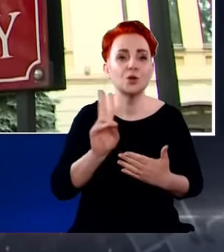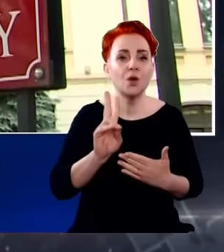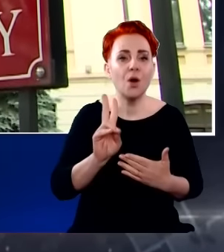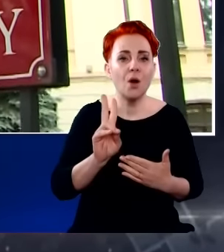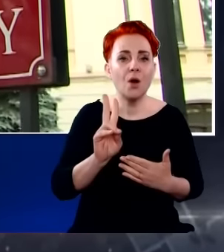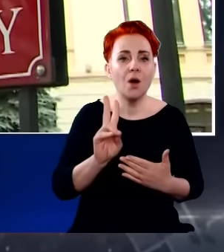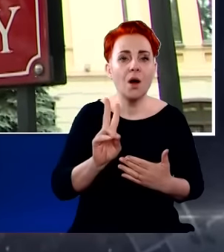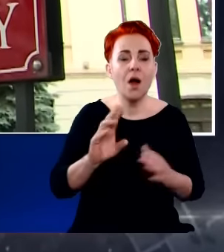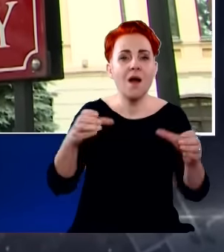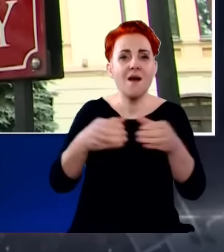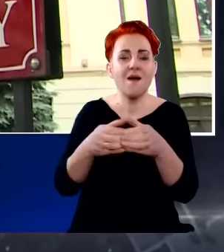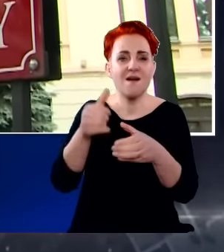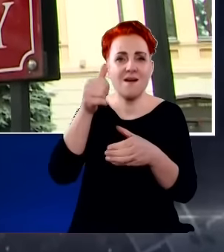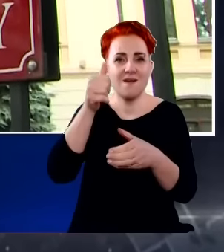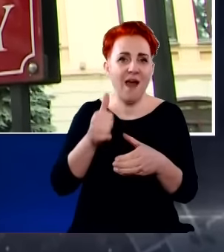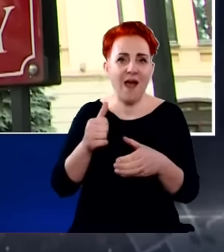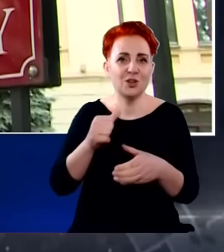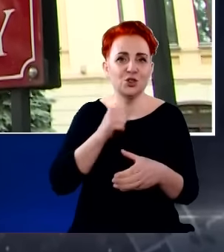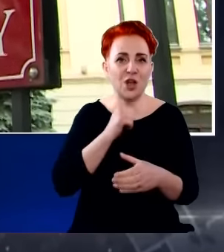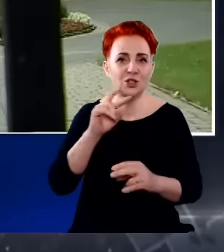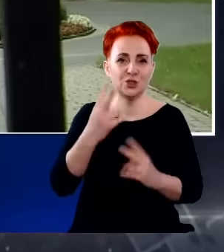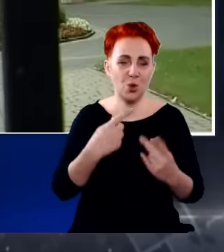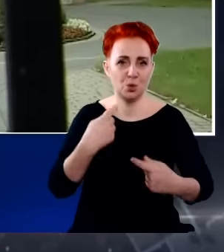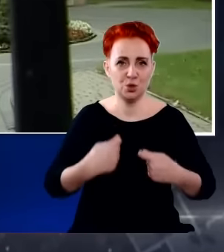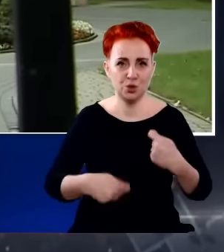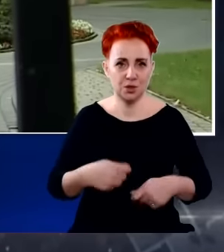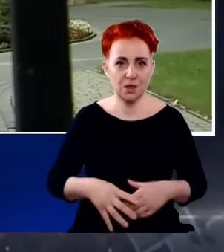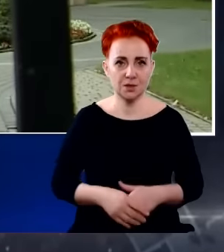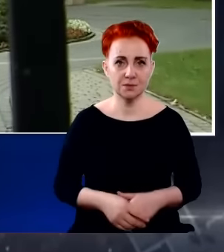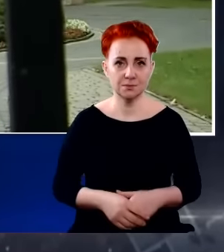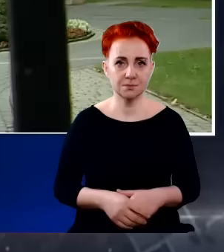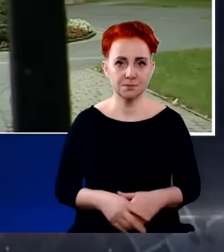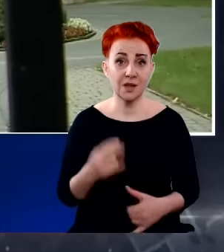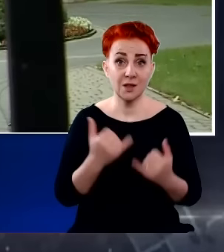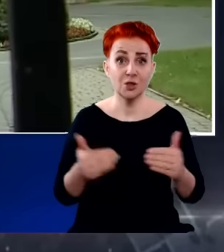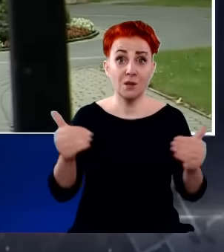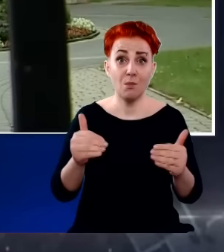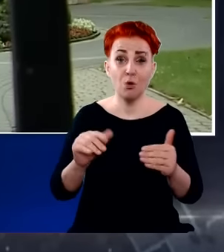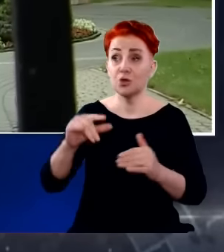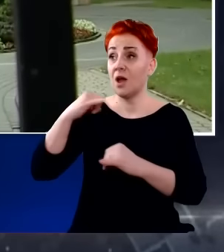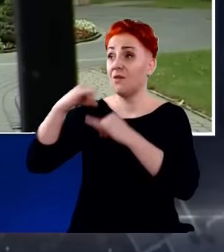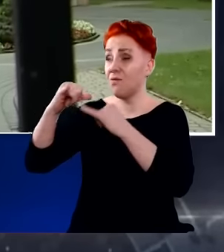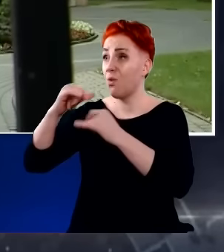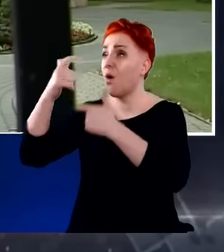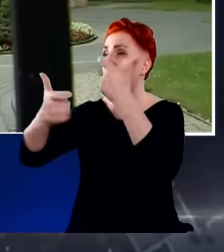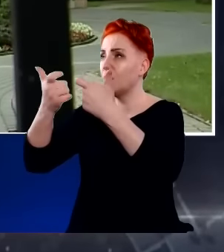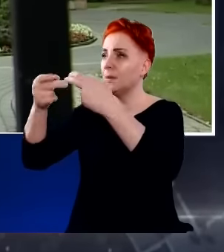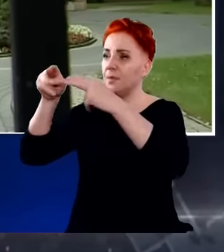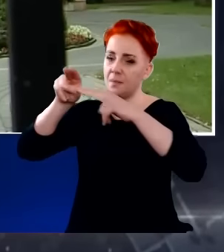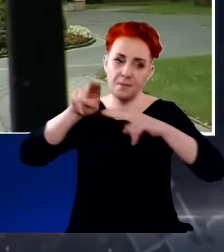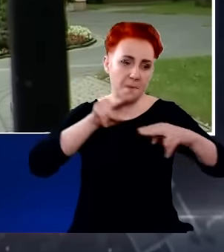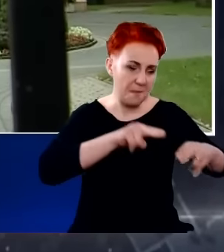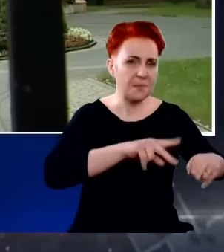ze Szczecina. Tak, no, ale dokładnie to samo. Ale chodzi mi o to, że jeśli można to robić tutaj, to zejdzie to na dół, czyli właśnie do samorządów. Już dzisiaj